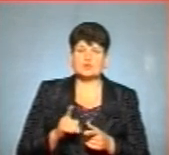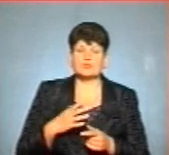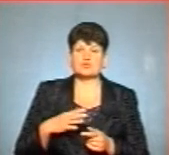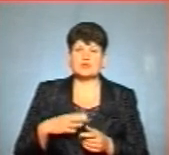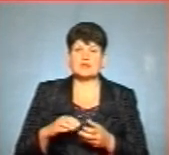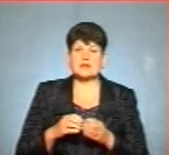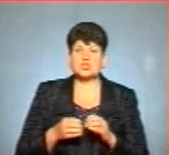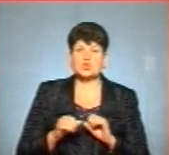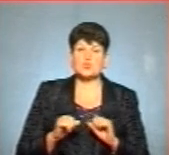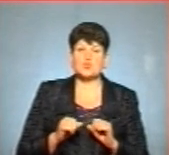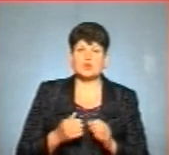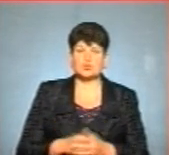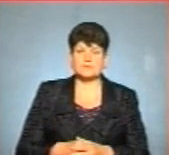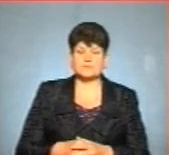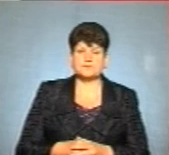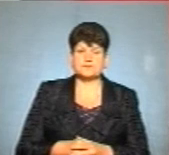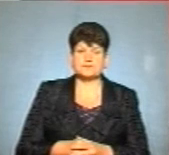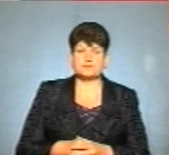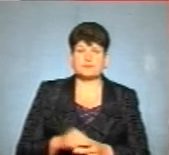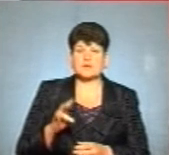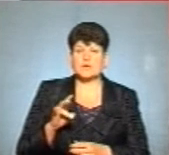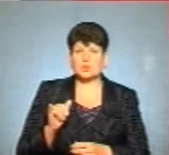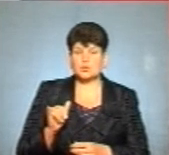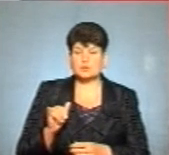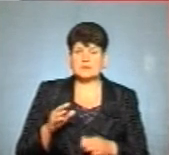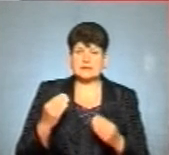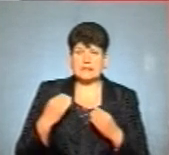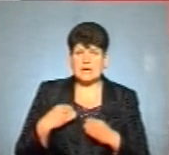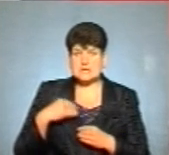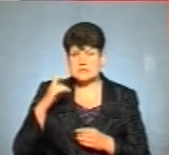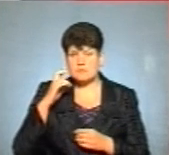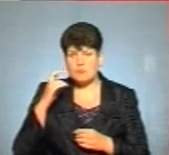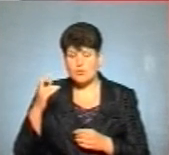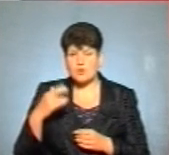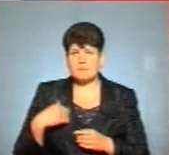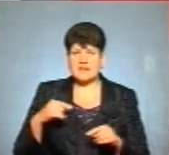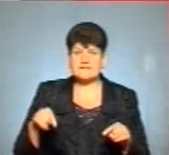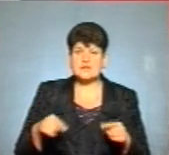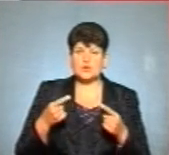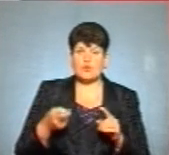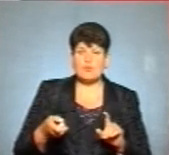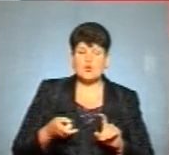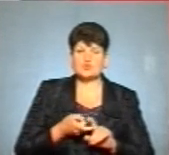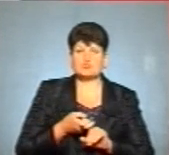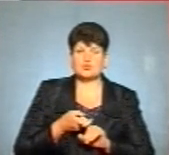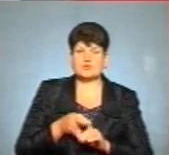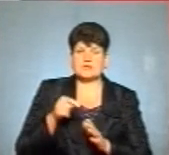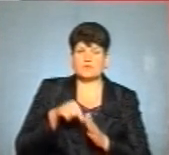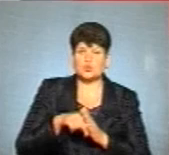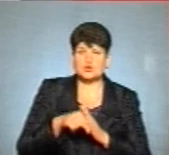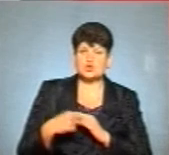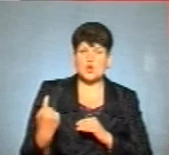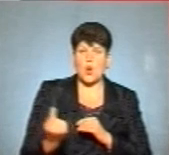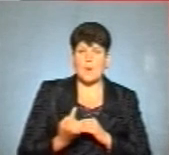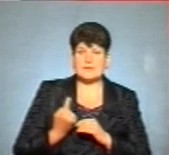рішень уряду? Ну, дасть Бог, ми відновимо сполучення внутрішньообласне,